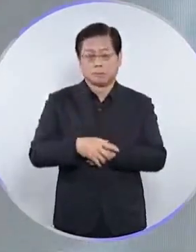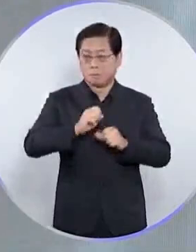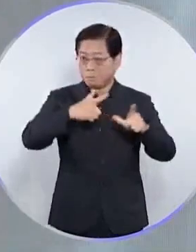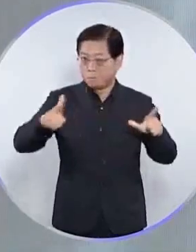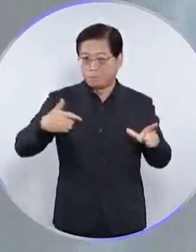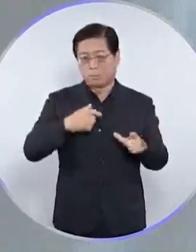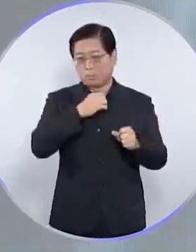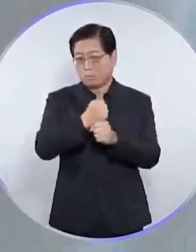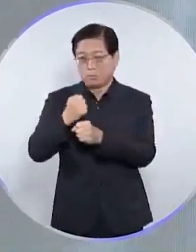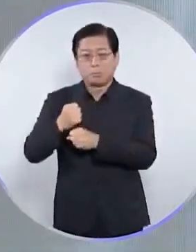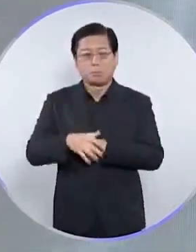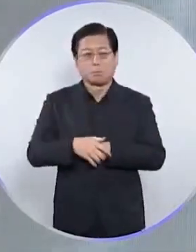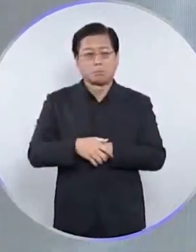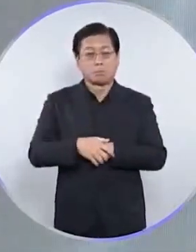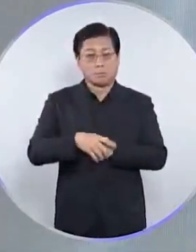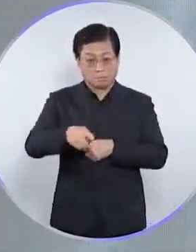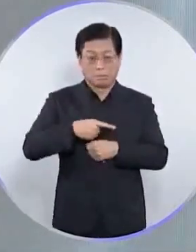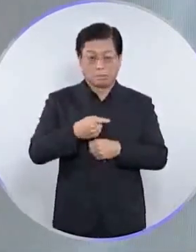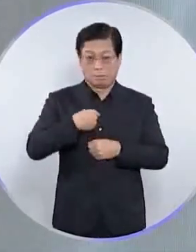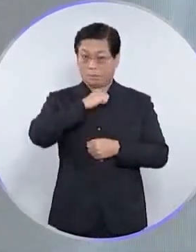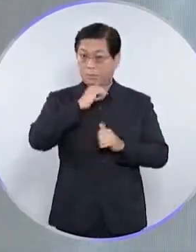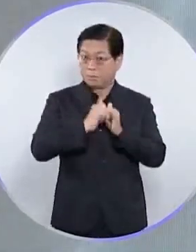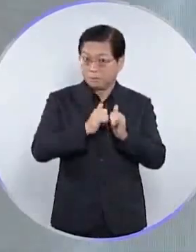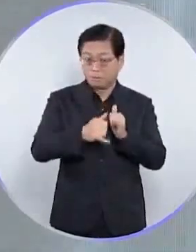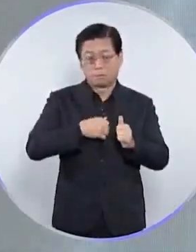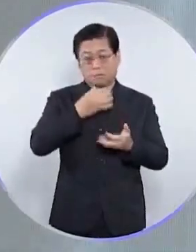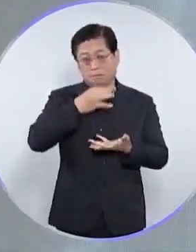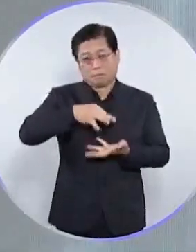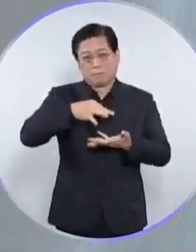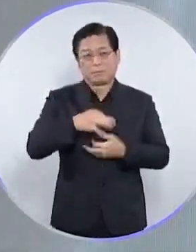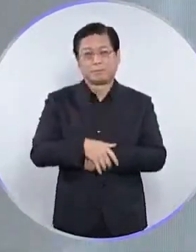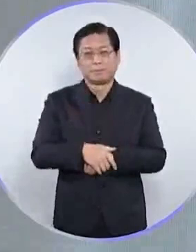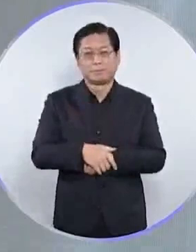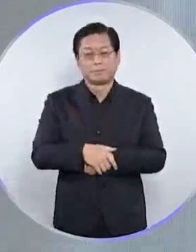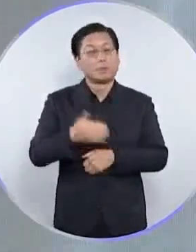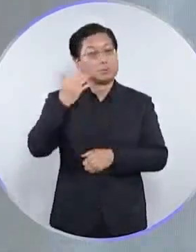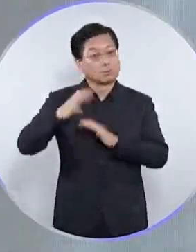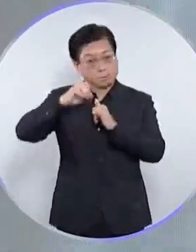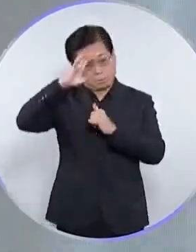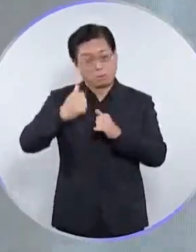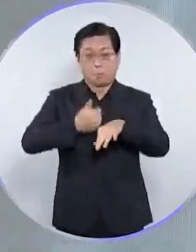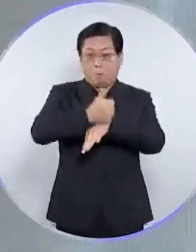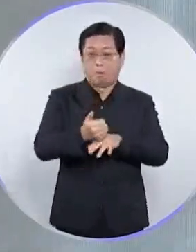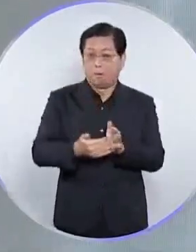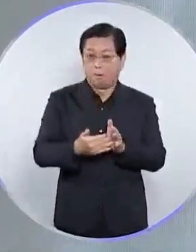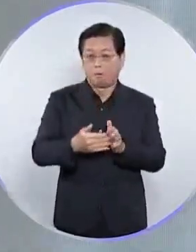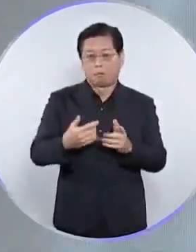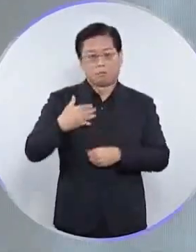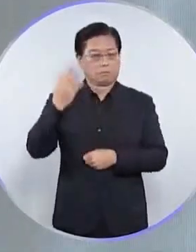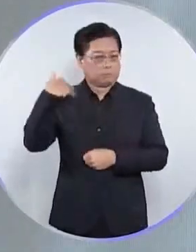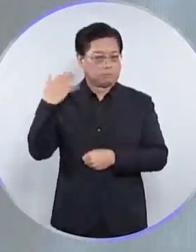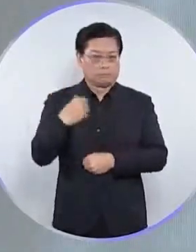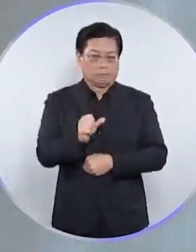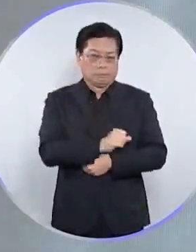业，也会造成台湾社会的不安啊。如果国民党回来了，黑金政